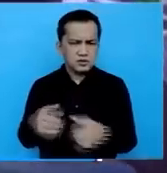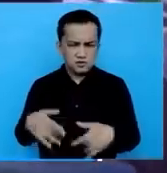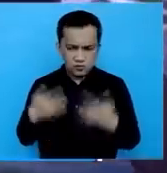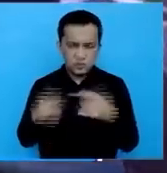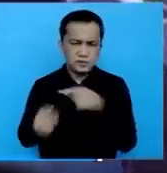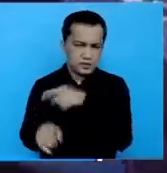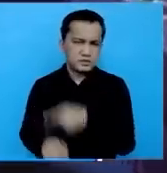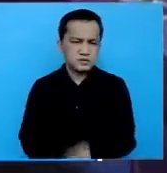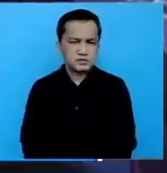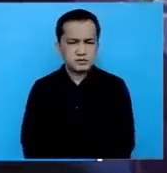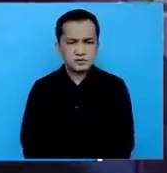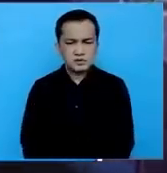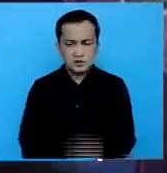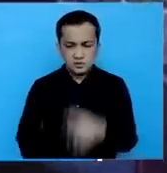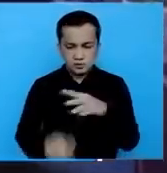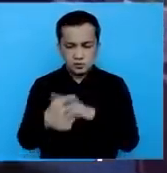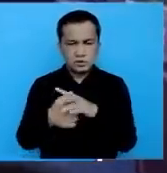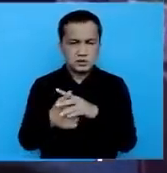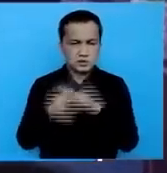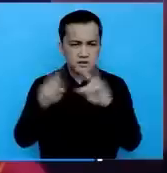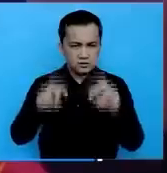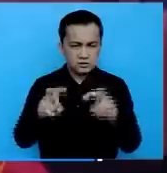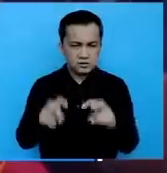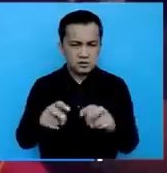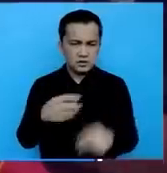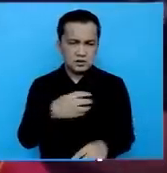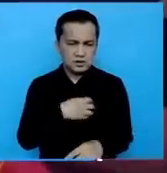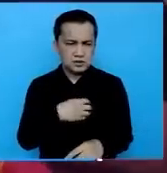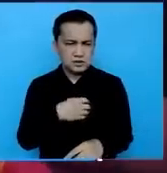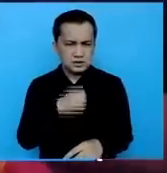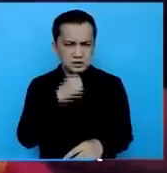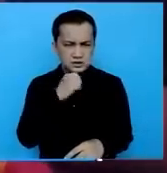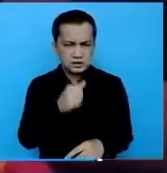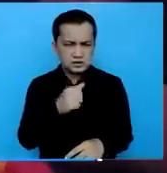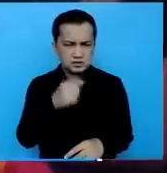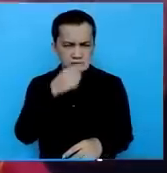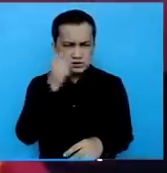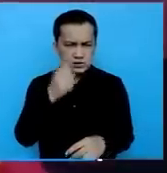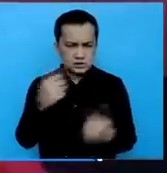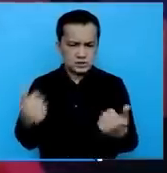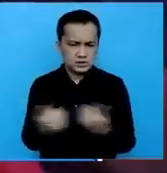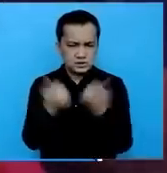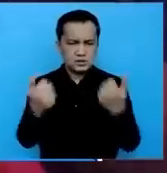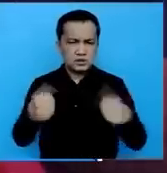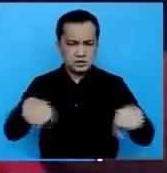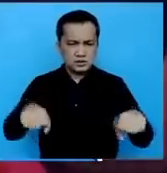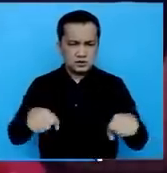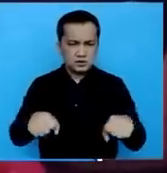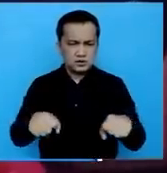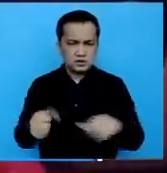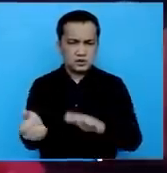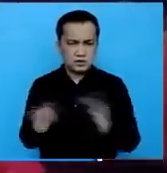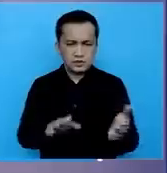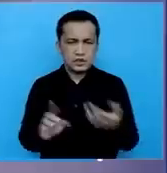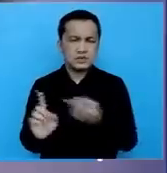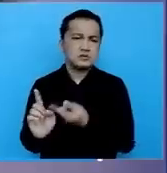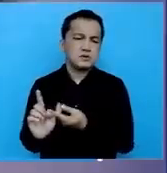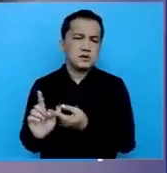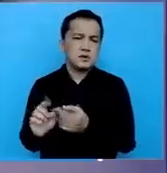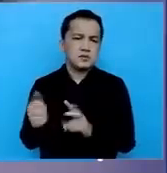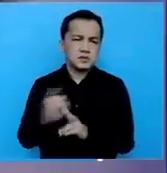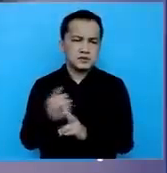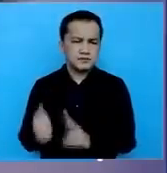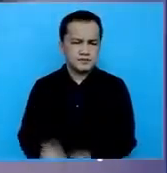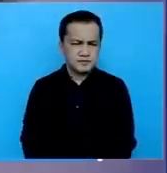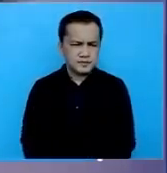Pero lumalabas sa imbestigasyon ng mga pulis na hindi naman dahil sa disgrasya sa motor, nasawi ang biktima. Parang